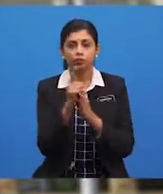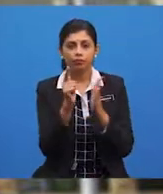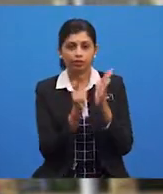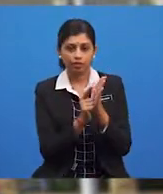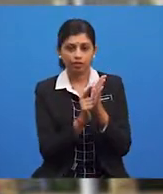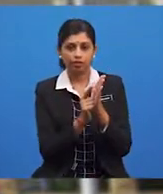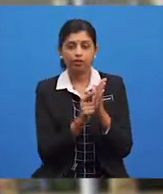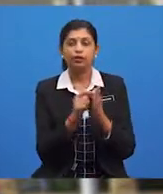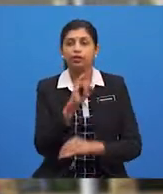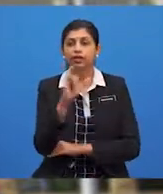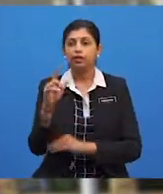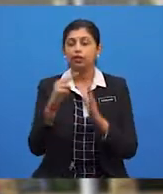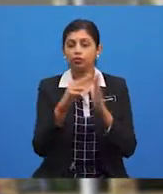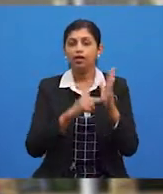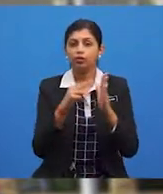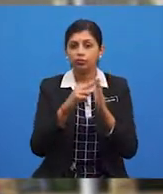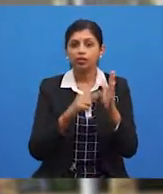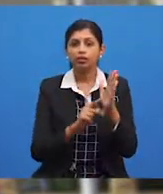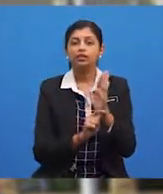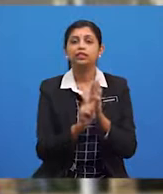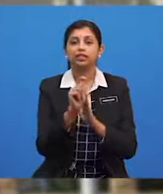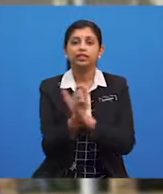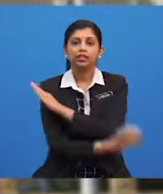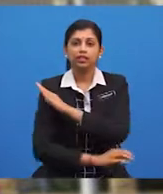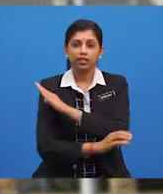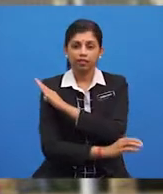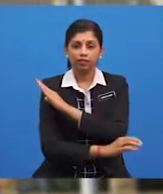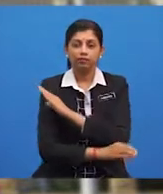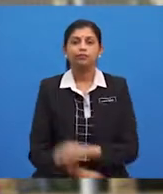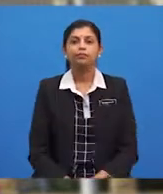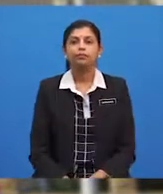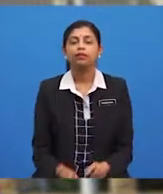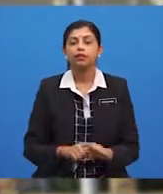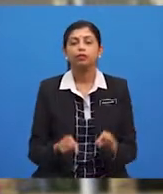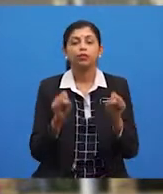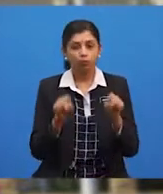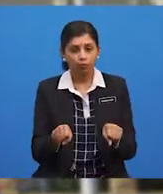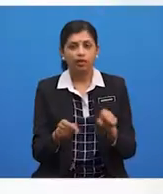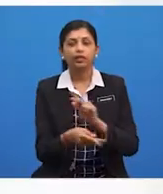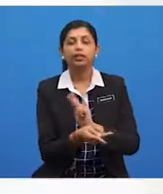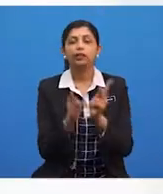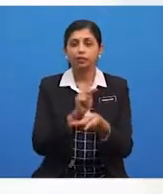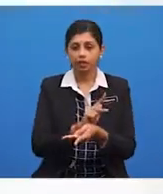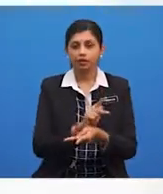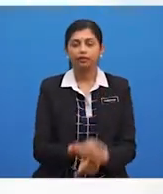adalah undang-undang tertinggi negara, ia sebenarnya masih boleh dipinda?